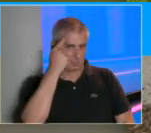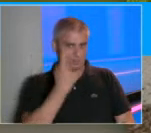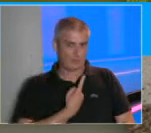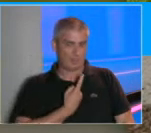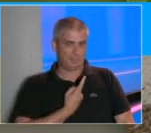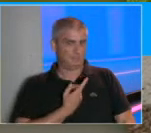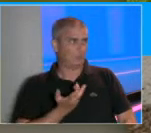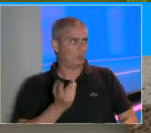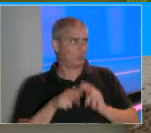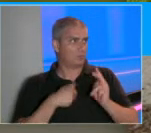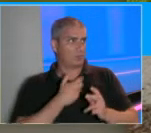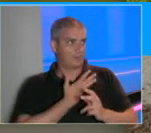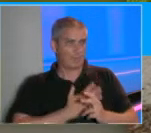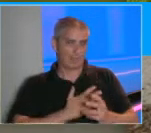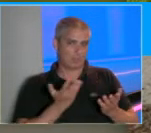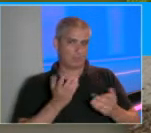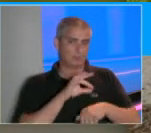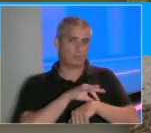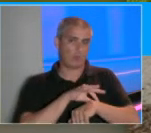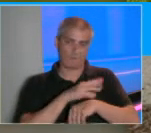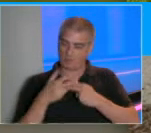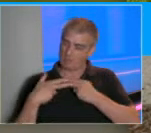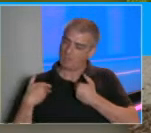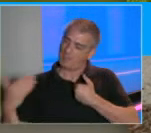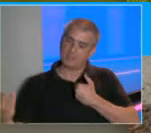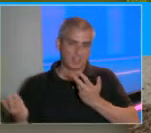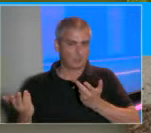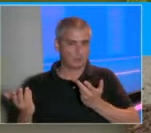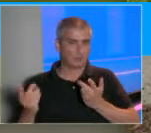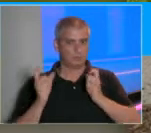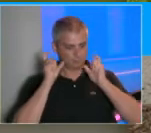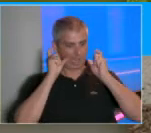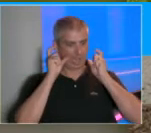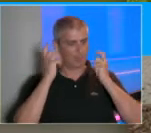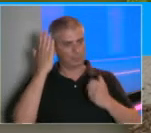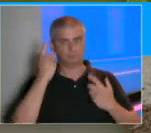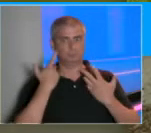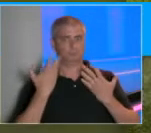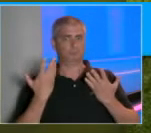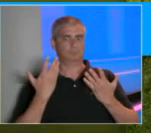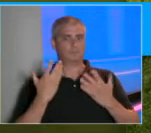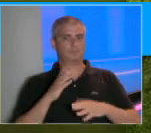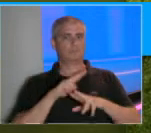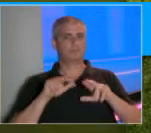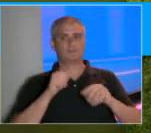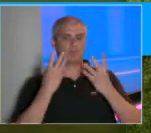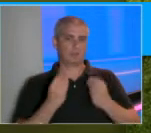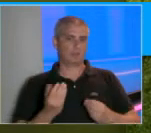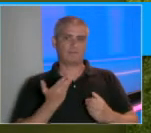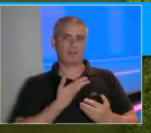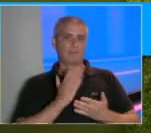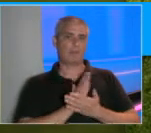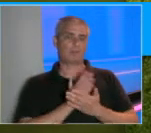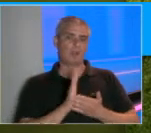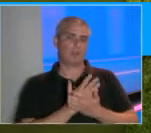עצמנו כמטופלים, רוצים את הרופא של ידינו בשיא הערנות, במיטביות לקבלת